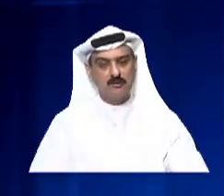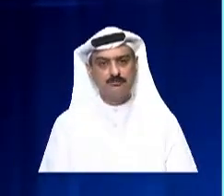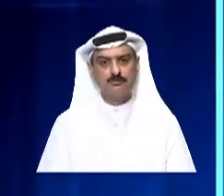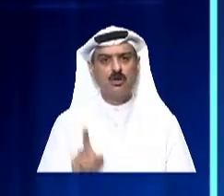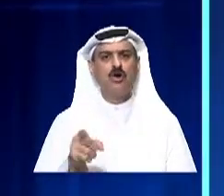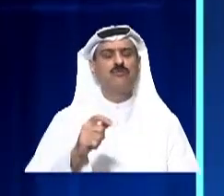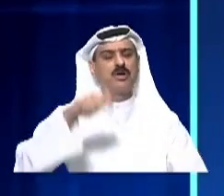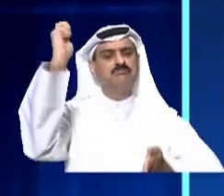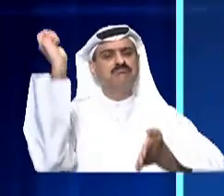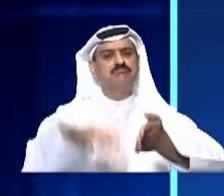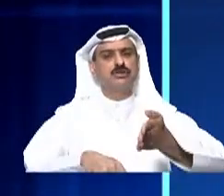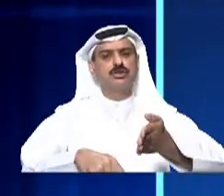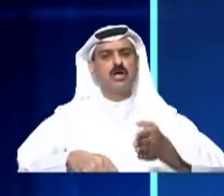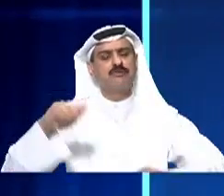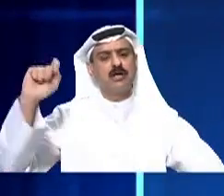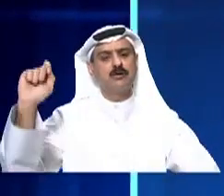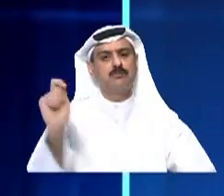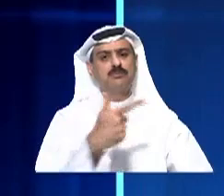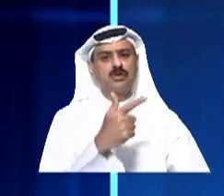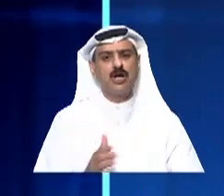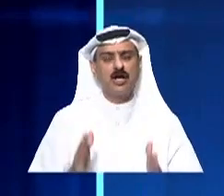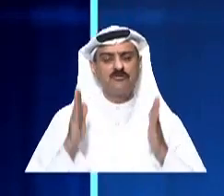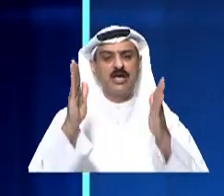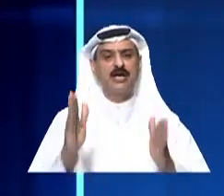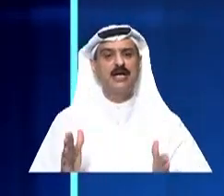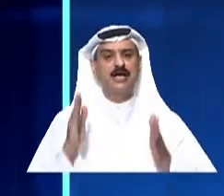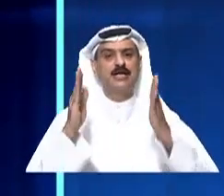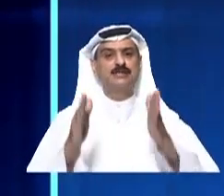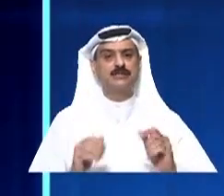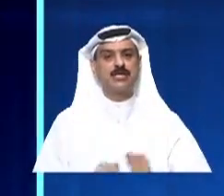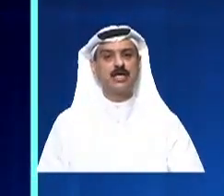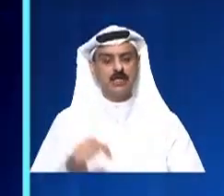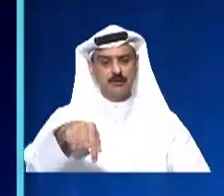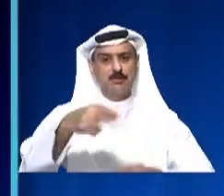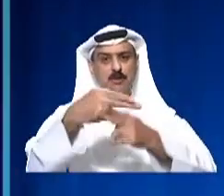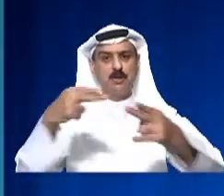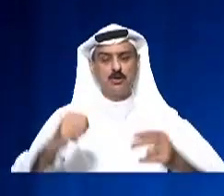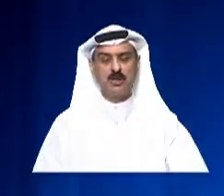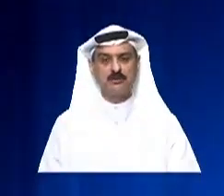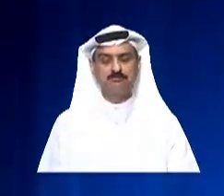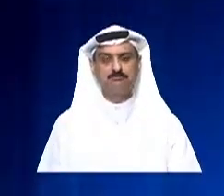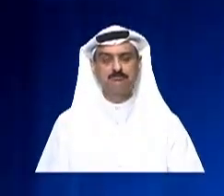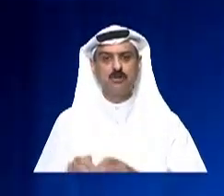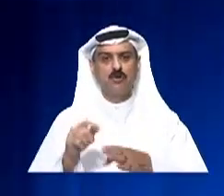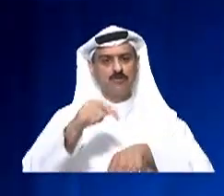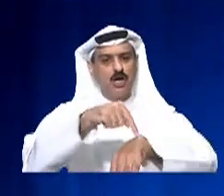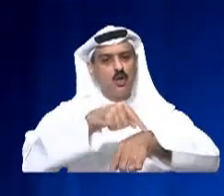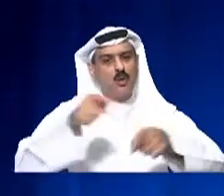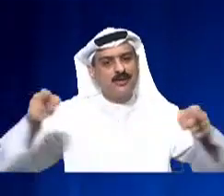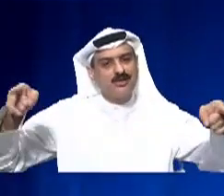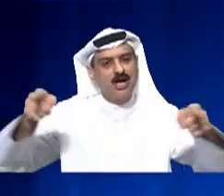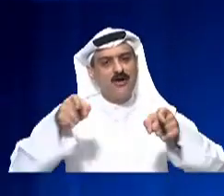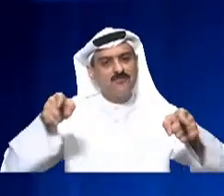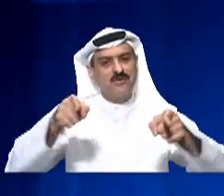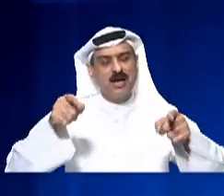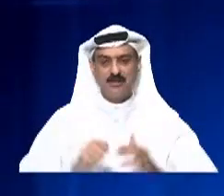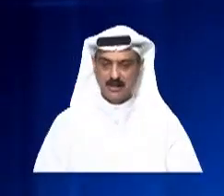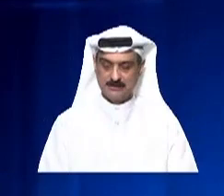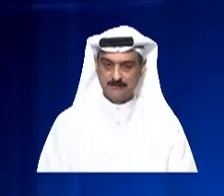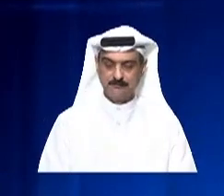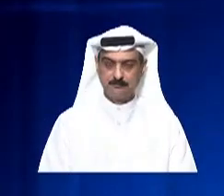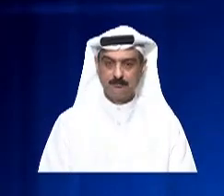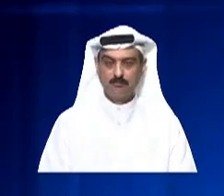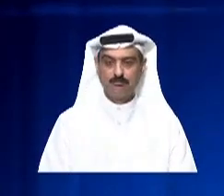شأنه الإسراع في إنجاز مشروع مسار سكة الحديد وتقليص البرامج الزمنية الخاصة بالخطة التنفيذية وتذليل